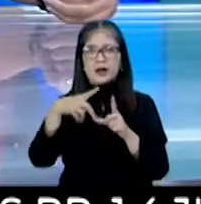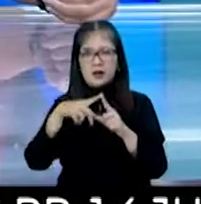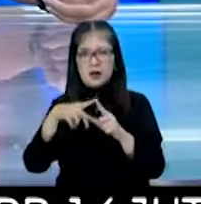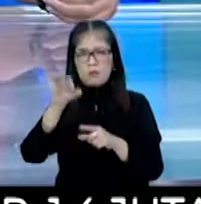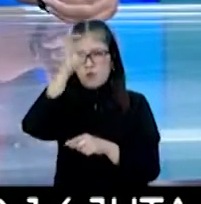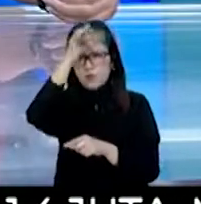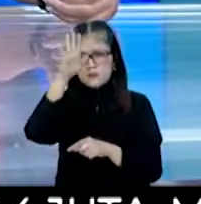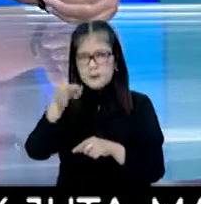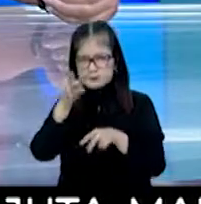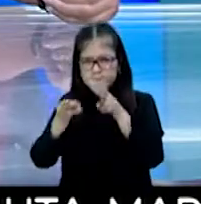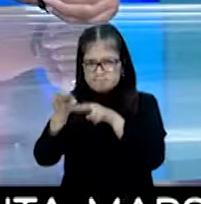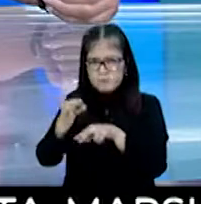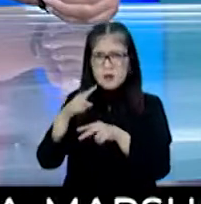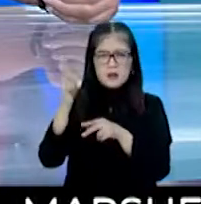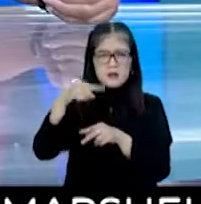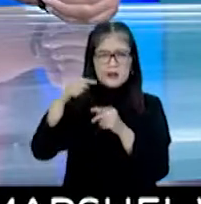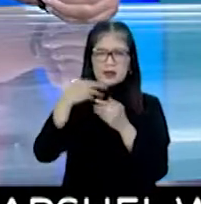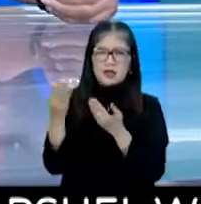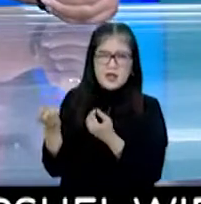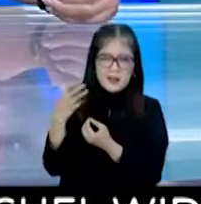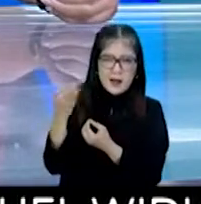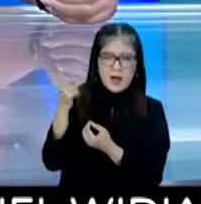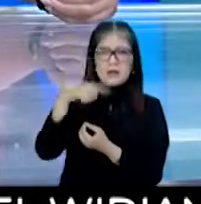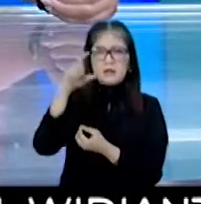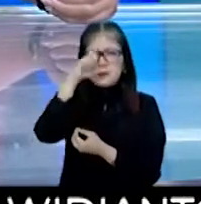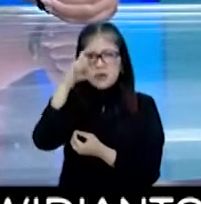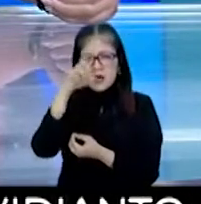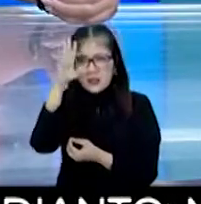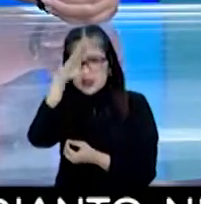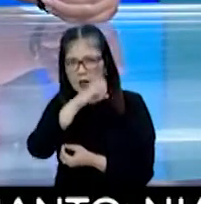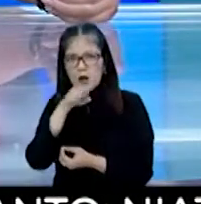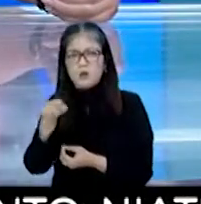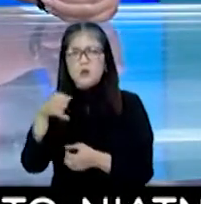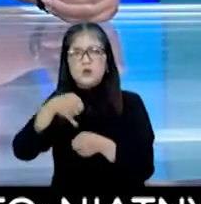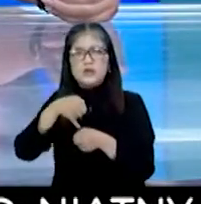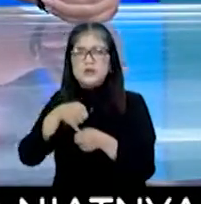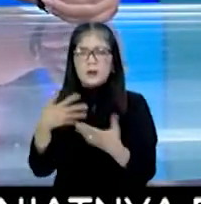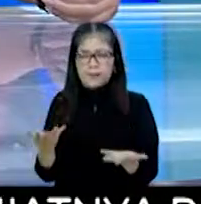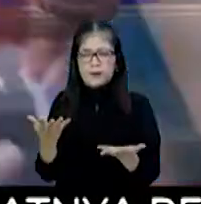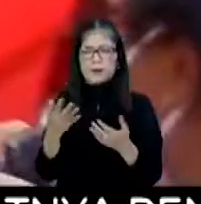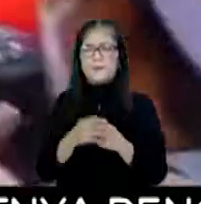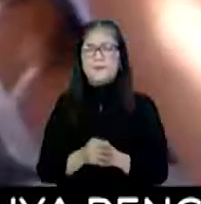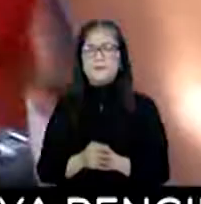lebih jauh keterangan sejumlah saksi untuk mencari pihak lain yang juga membeli konten Dea OnlyFans.